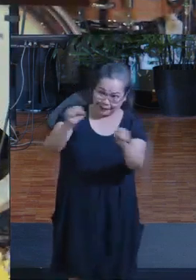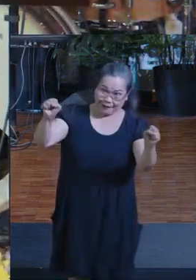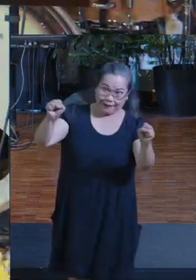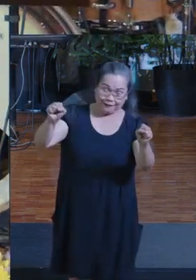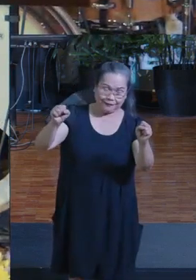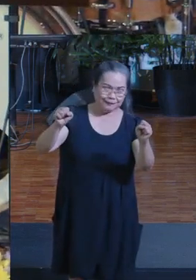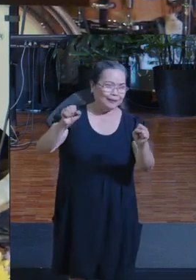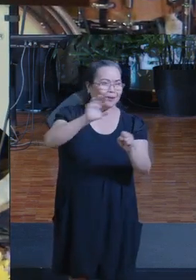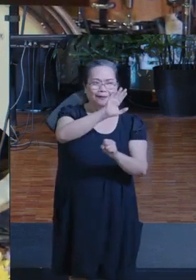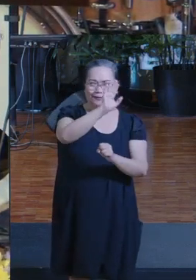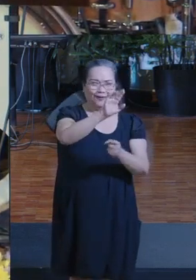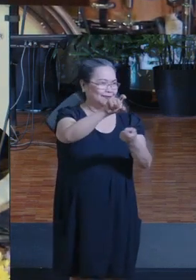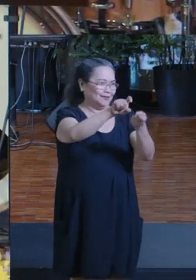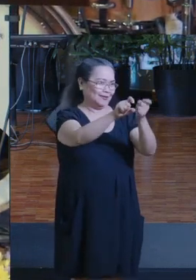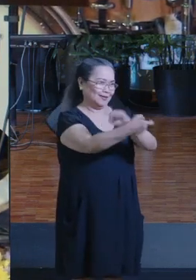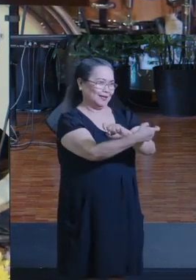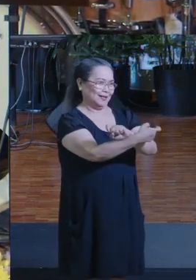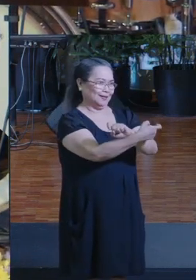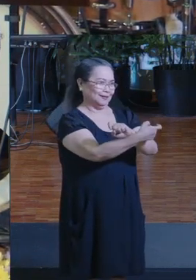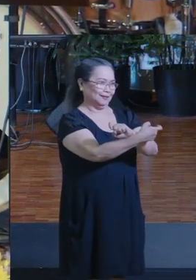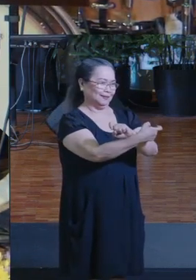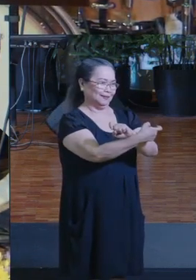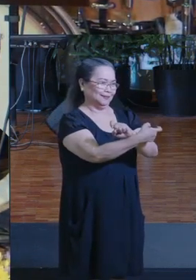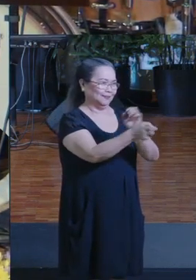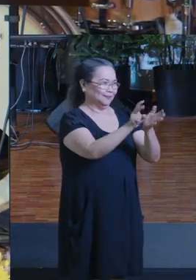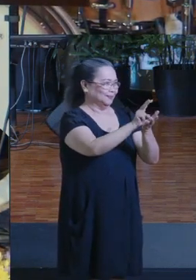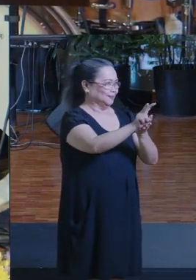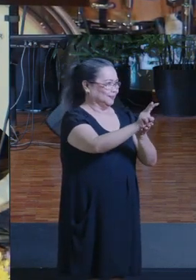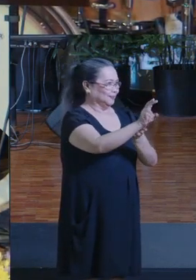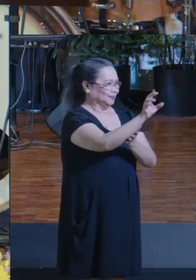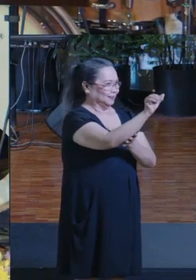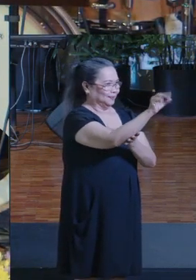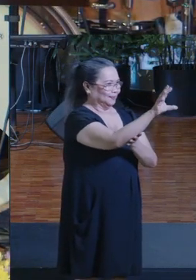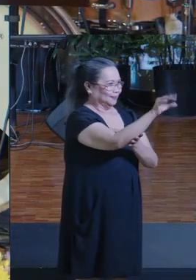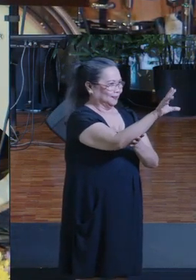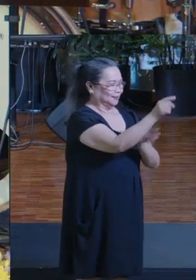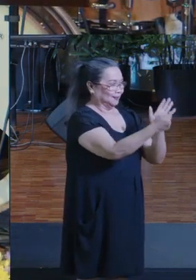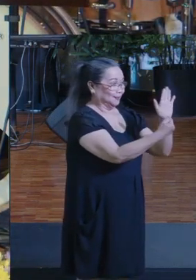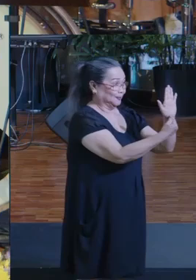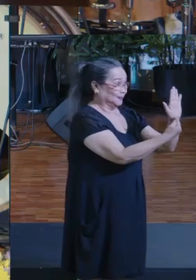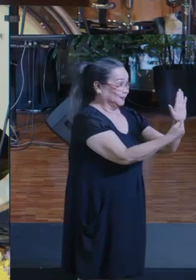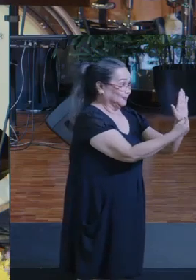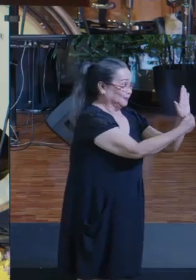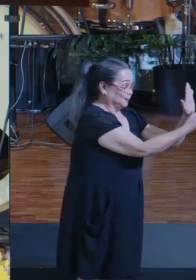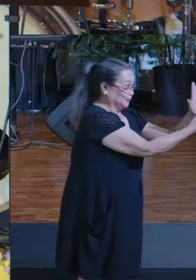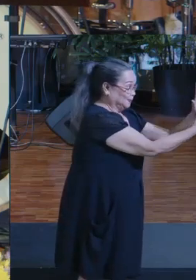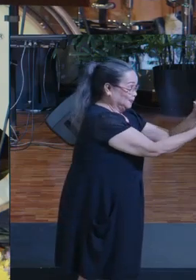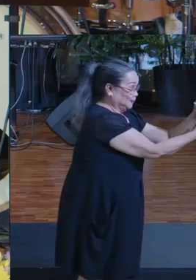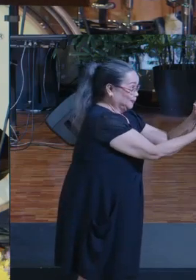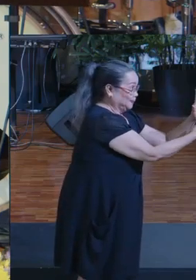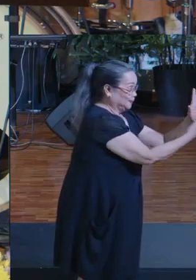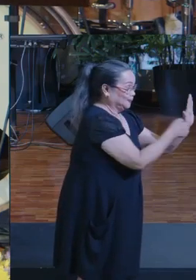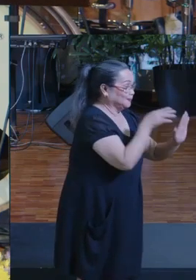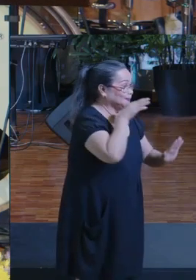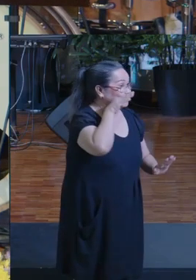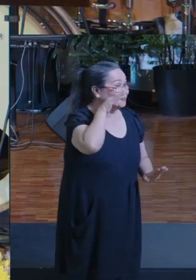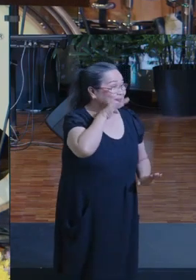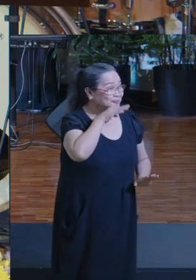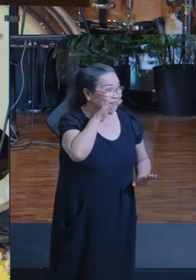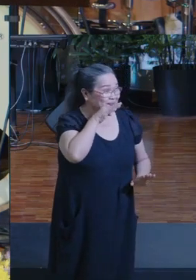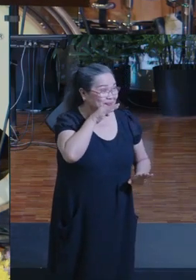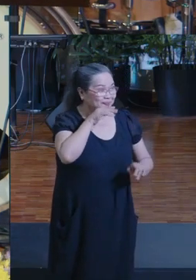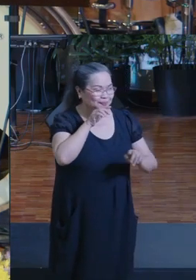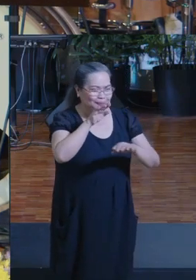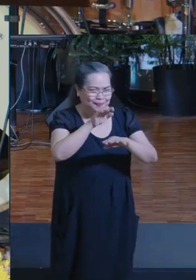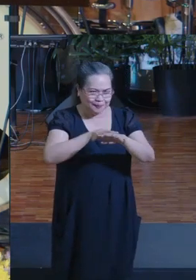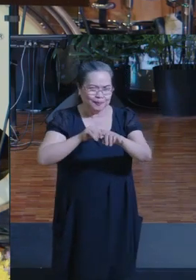hindi nagbabago. Sabi niya sa verse 15, to give a human example, brothers, no? Brothers na ngayon ang tawag